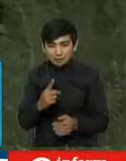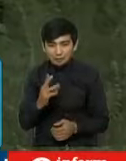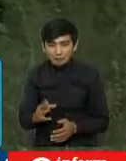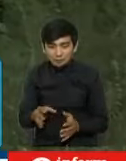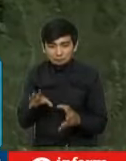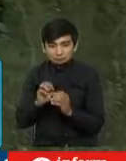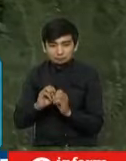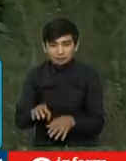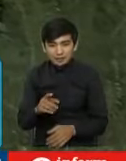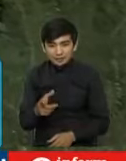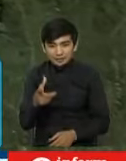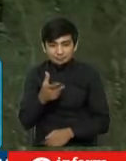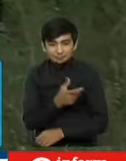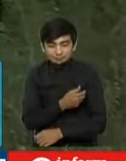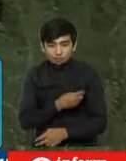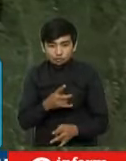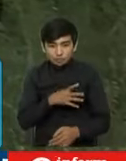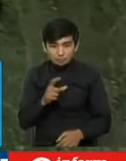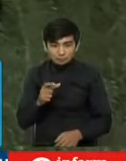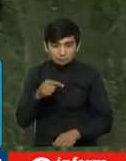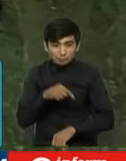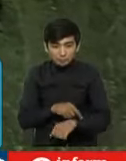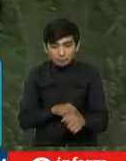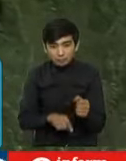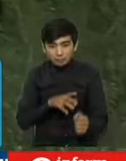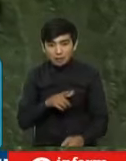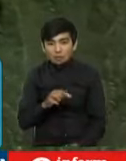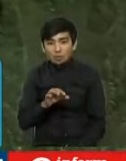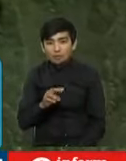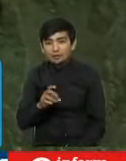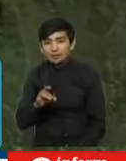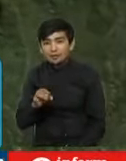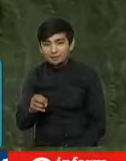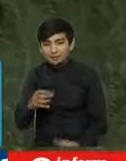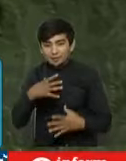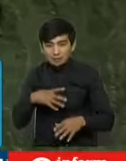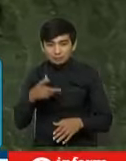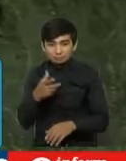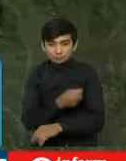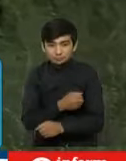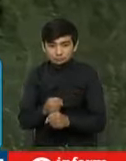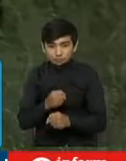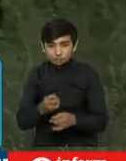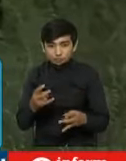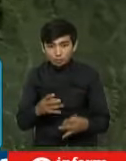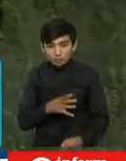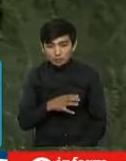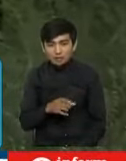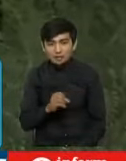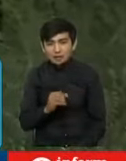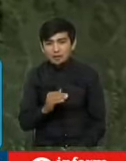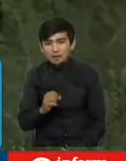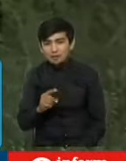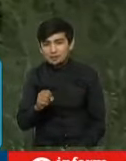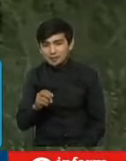бірінші сыйвыртқы деймін, сондай салу керек екен ғой. Ертең гангрена болмас үшін. Ал бұл жерде ондай салынбаған. Құры ледокалин, тағы не, сифазилин деймін